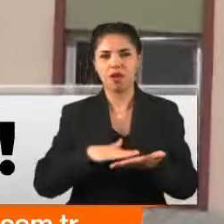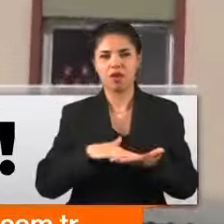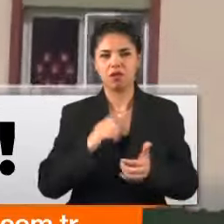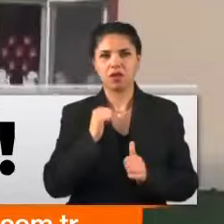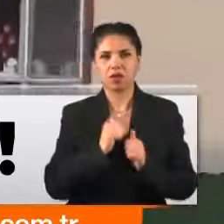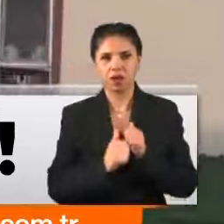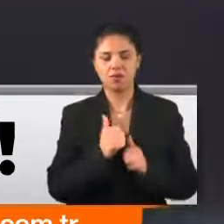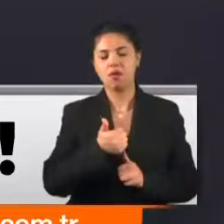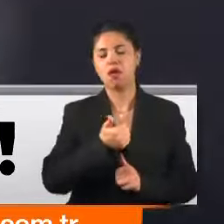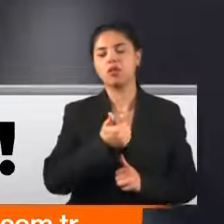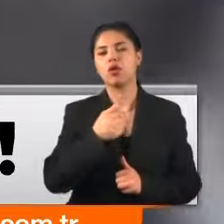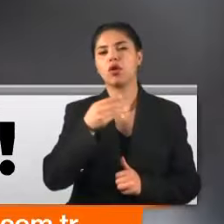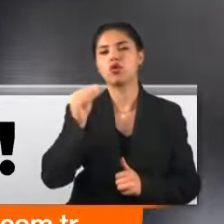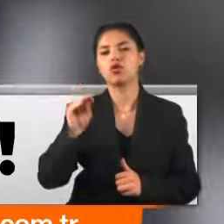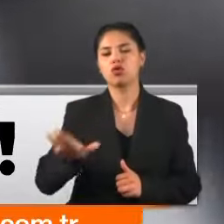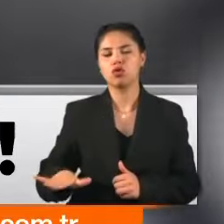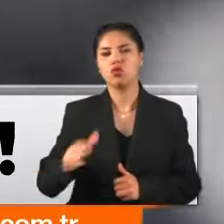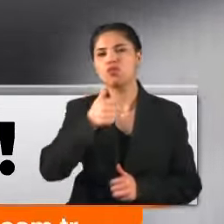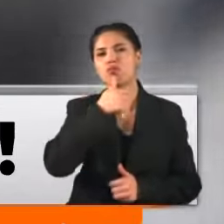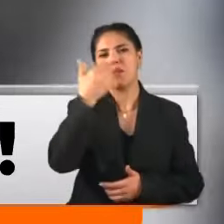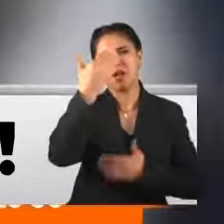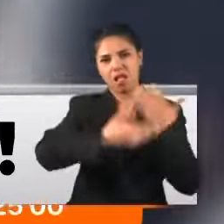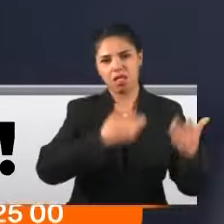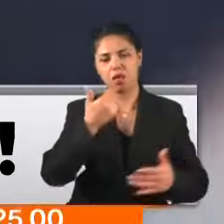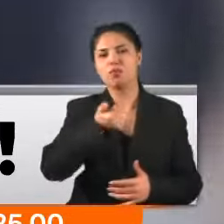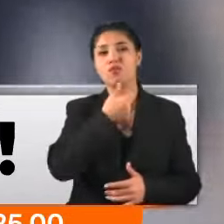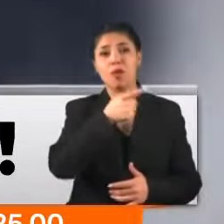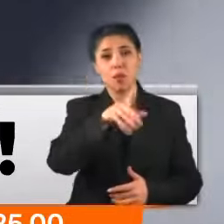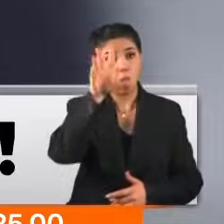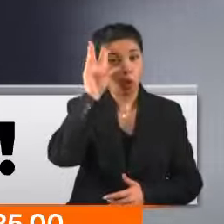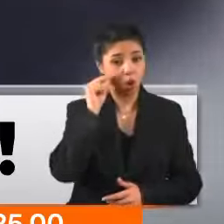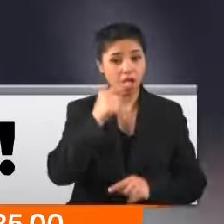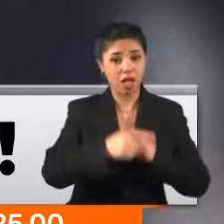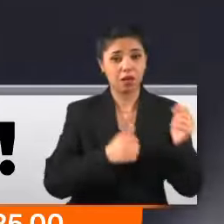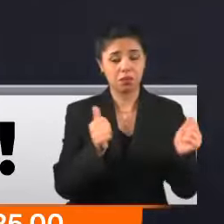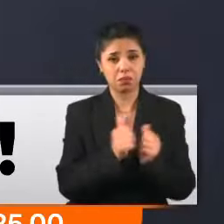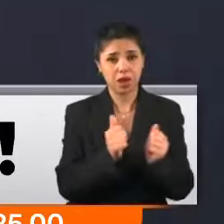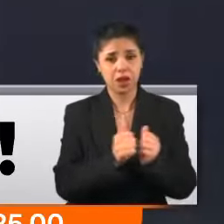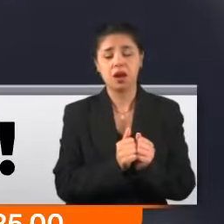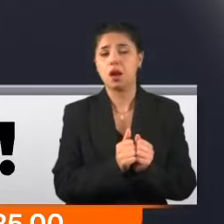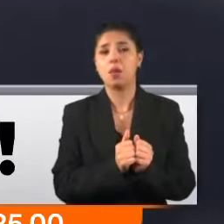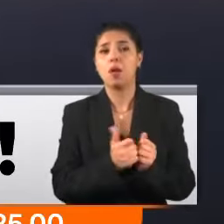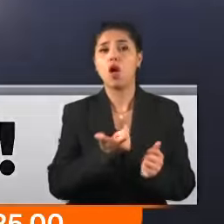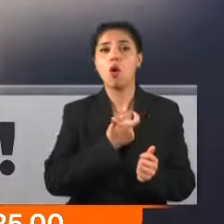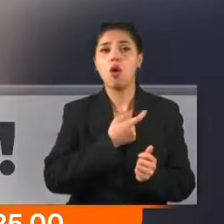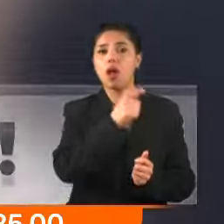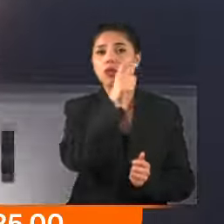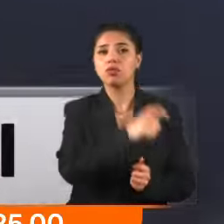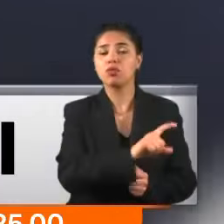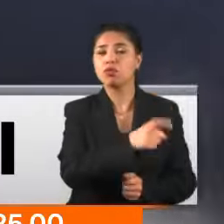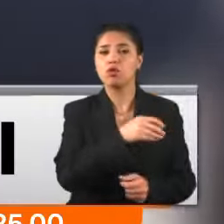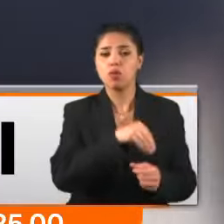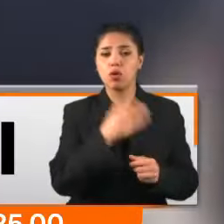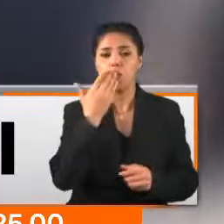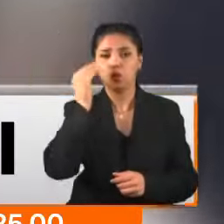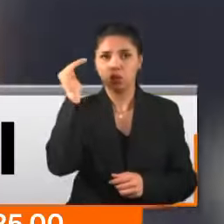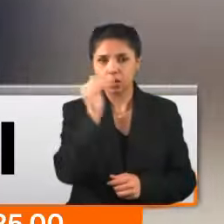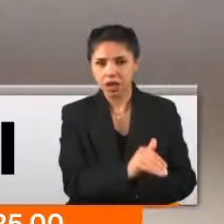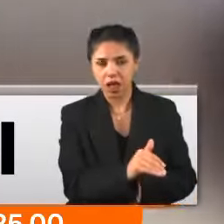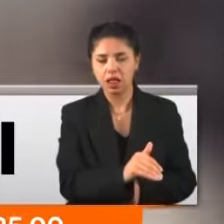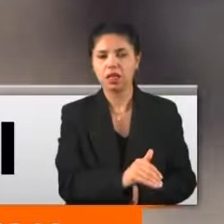edince durumu babasına aktardı. Bunu öğrenen baba ise yakınlarıyla birlikte kızıyla kavga edeni bulmak için okula geldi. Ders